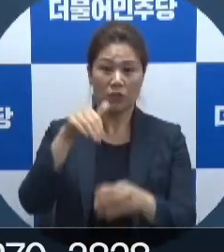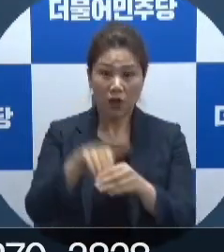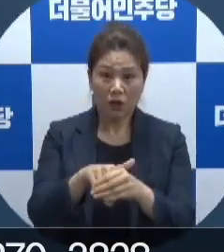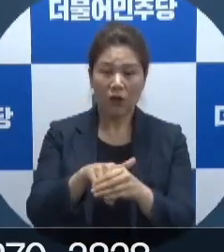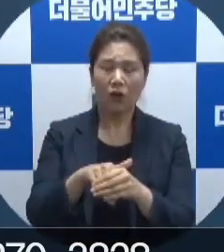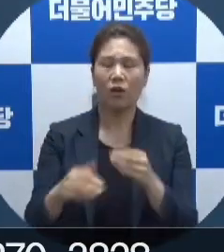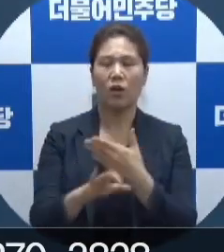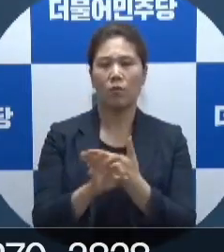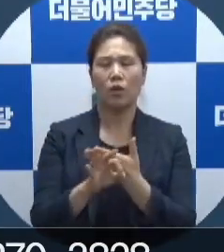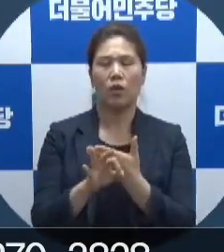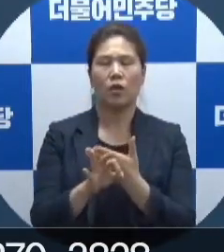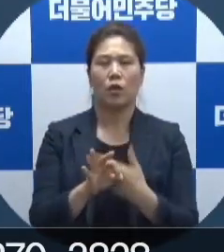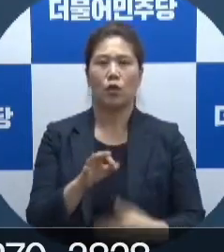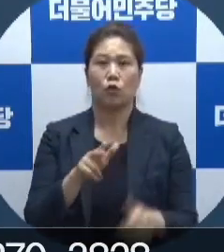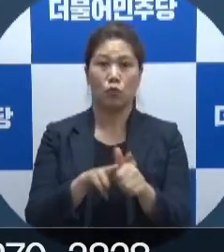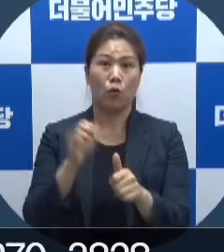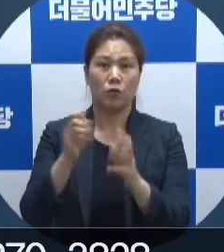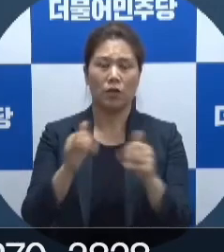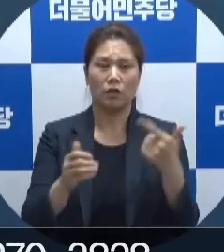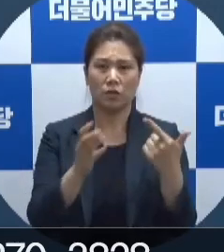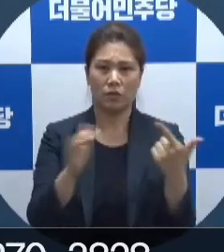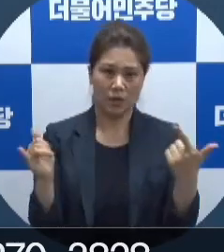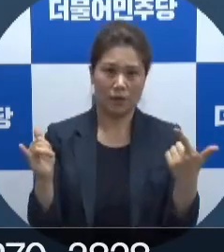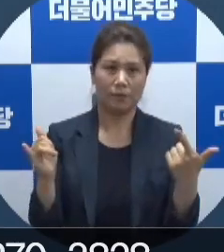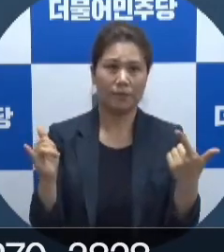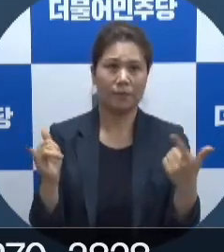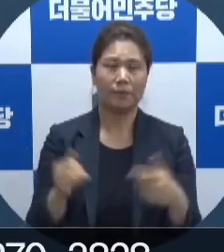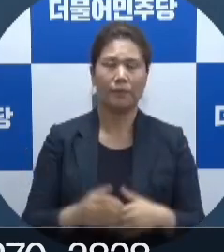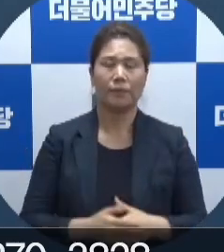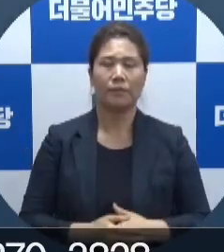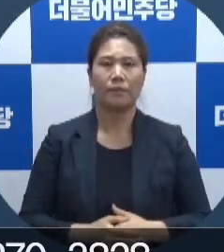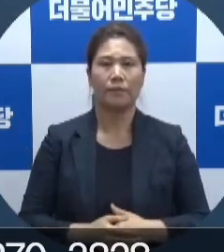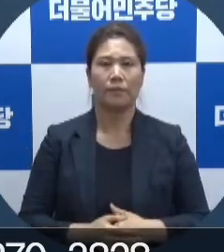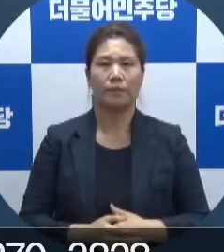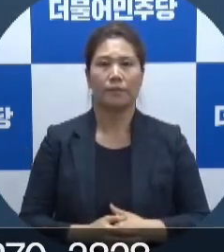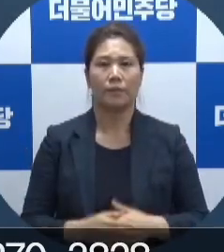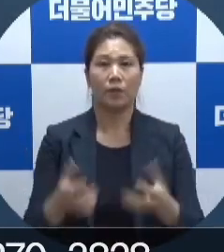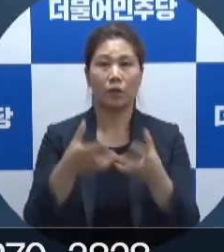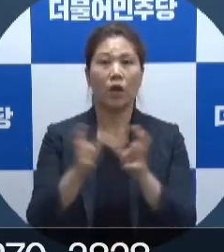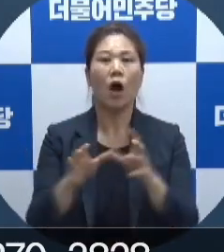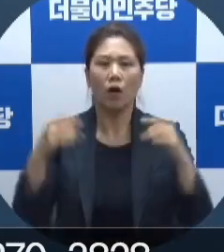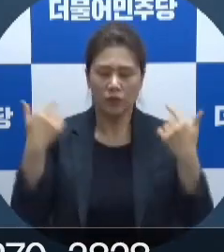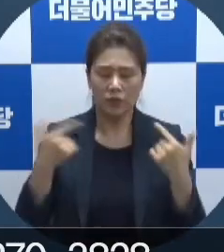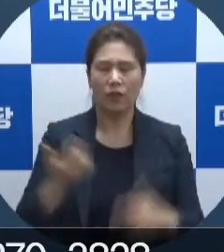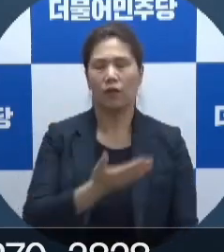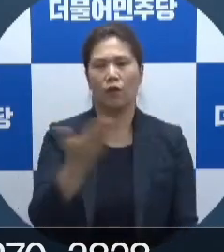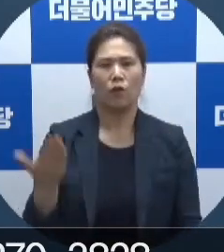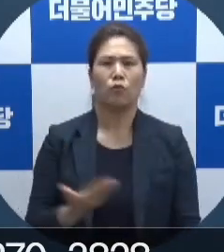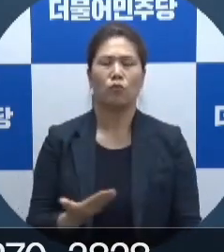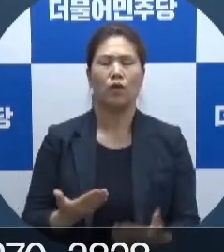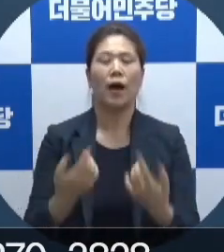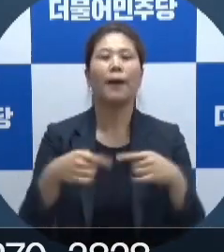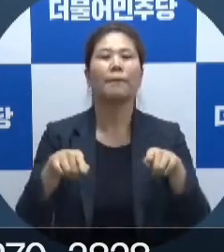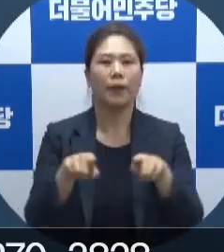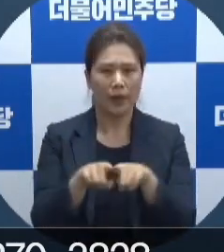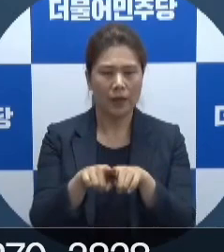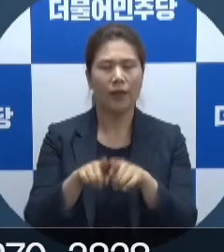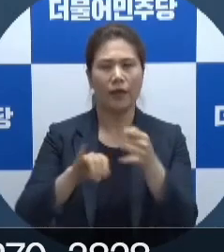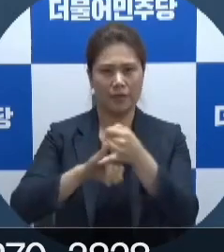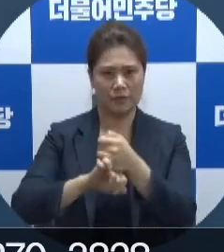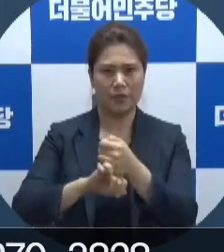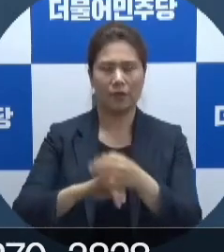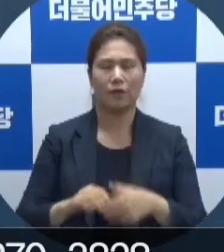예비 후보자들이 이렇게 여섯 분 선출이 됐습니다. 우리 더불어민당은 언제나 국민 여러분, 당원 동지 여러분과 함께